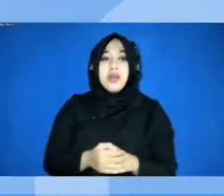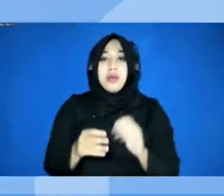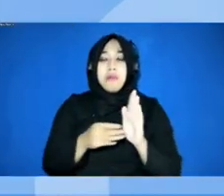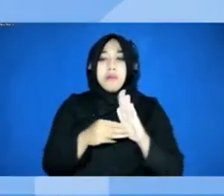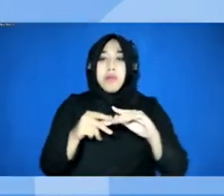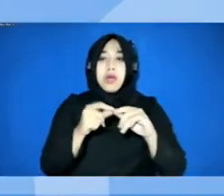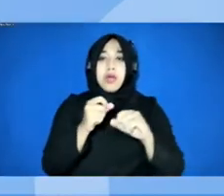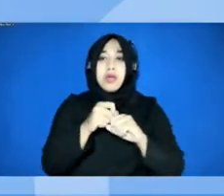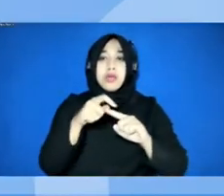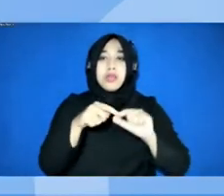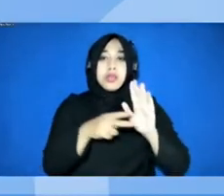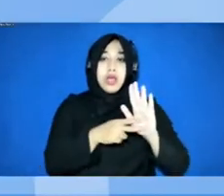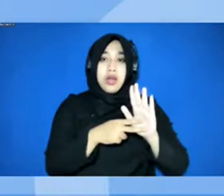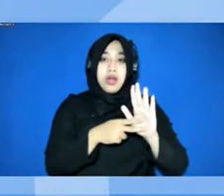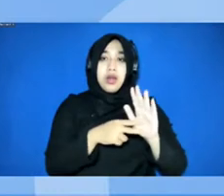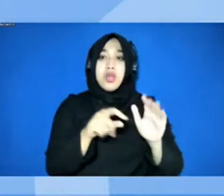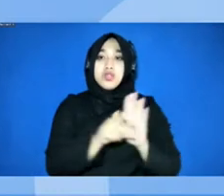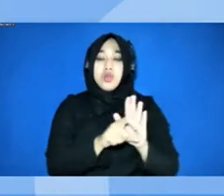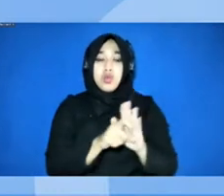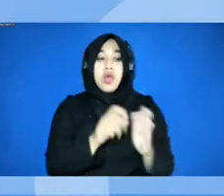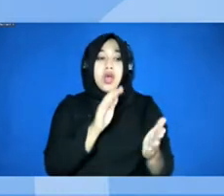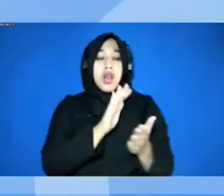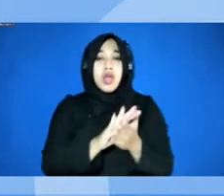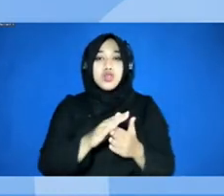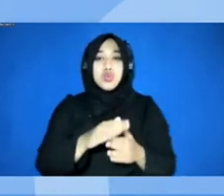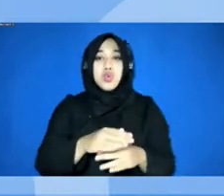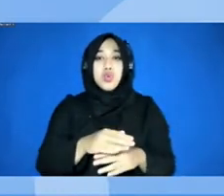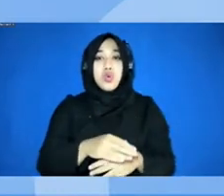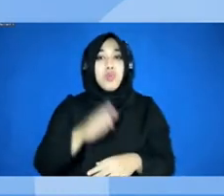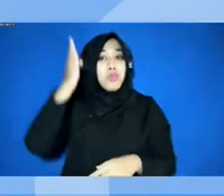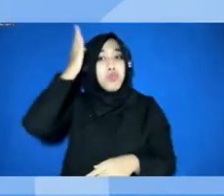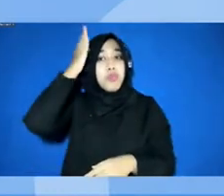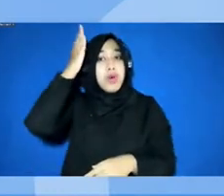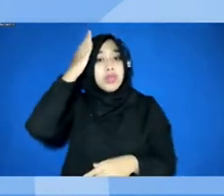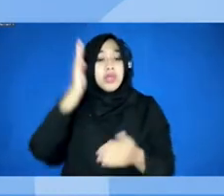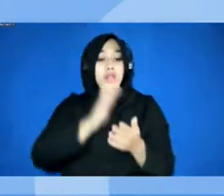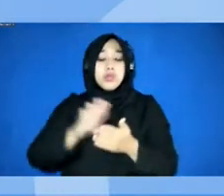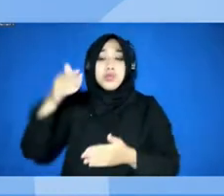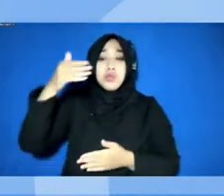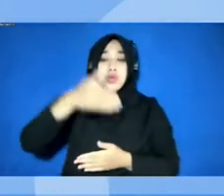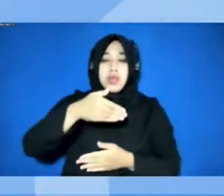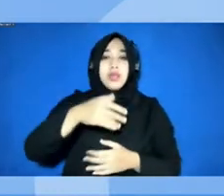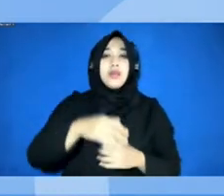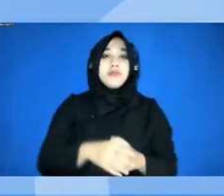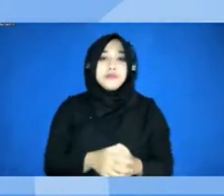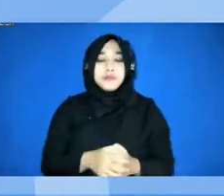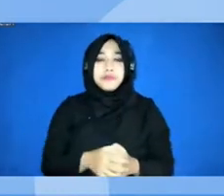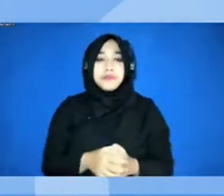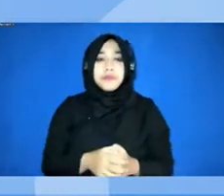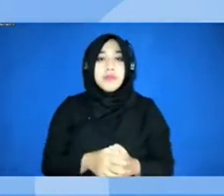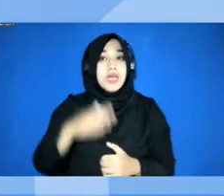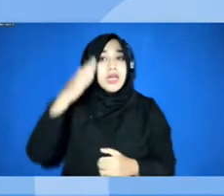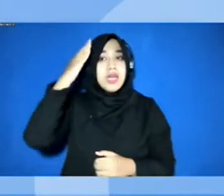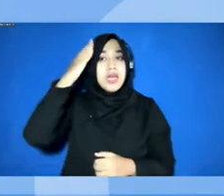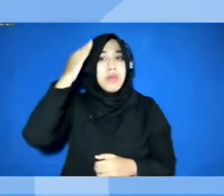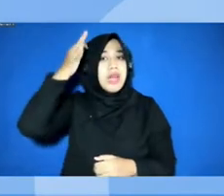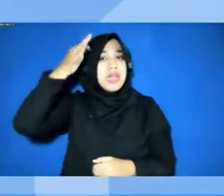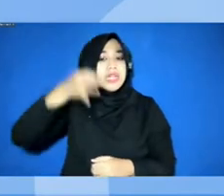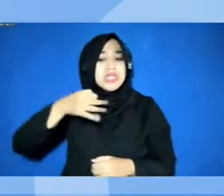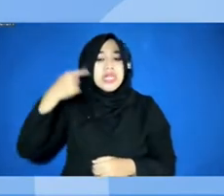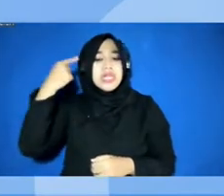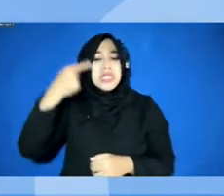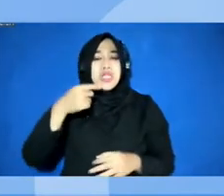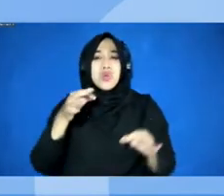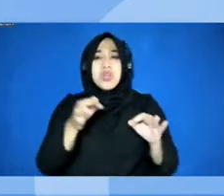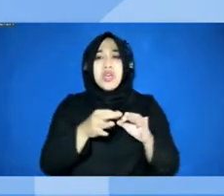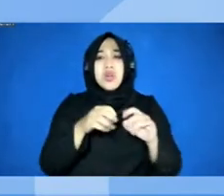contohnya, bupatilah yang take over decision itu. Karena ada proximity issue-nya tadi. Ya, kepala desa terlalu dekat dengan konstituen,